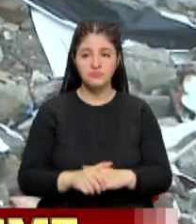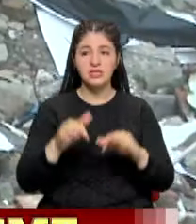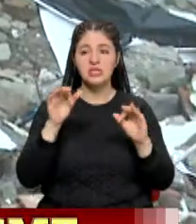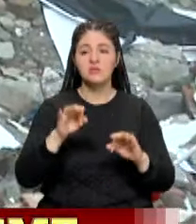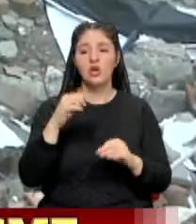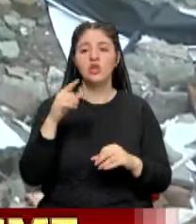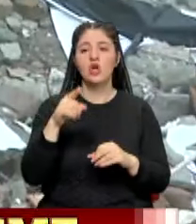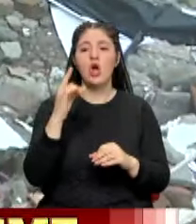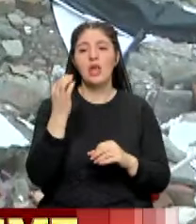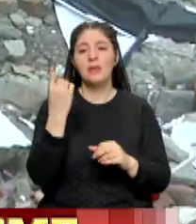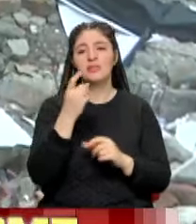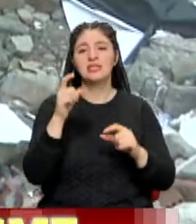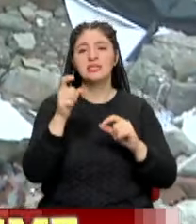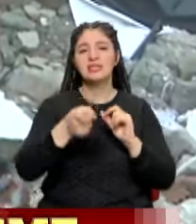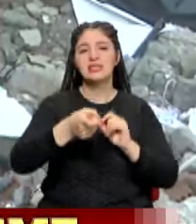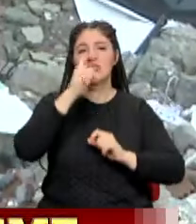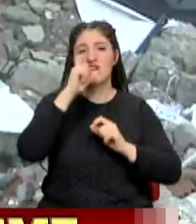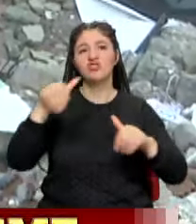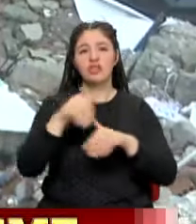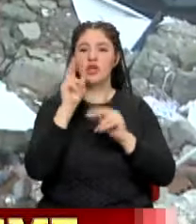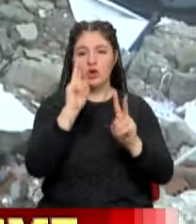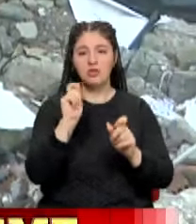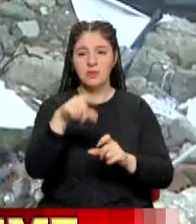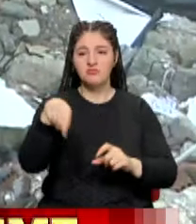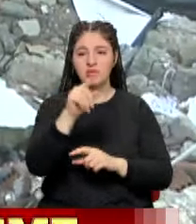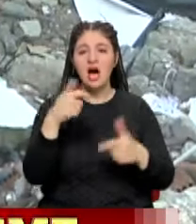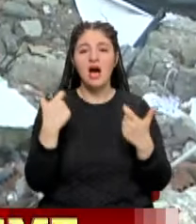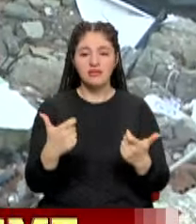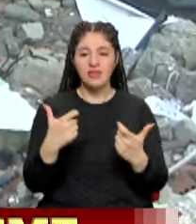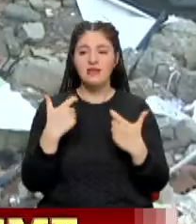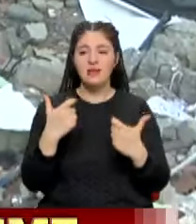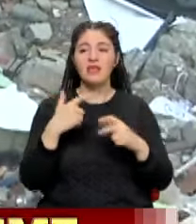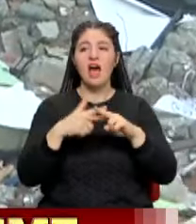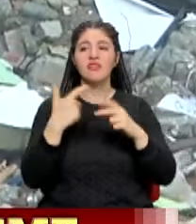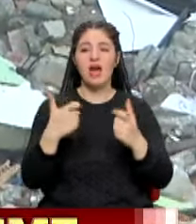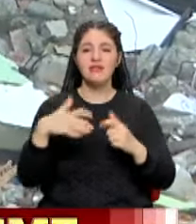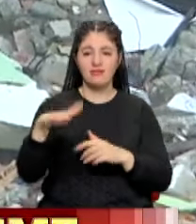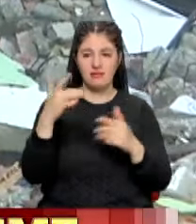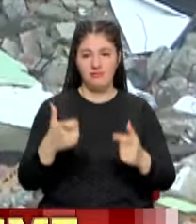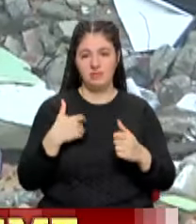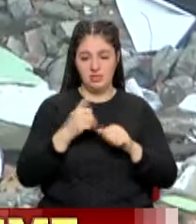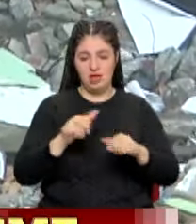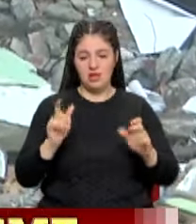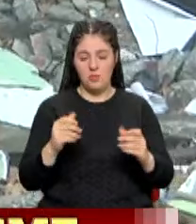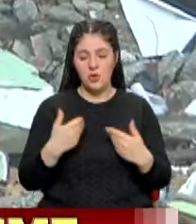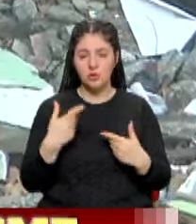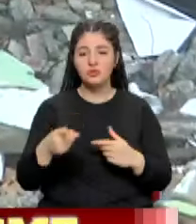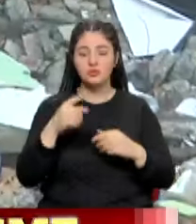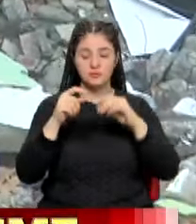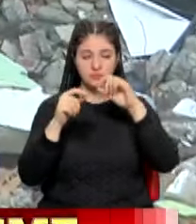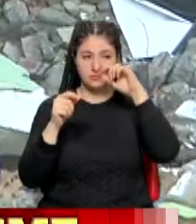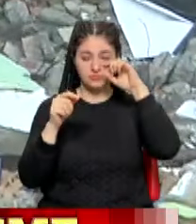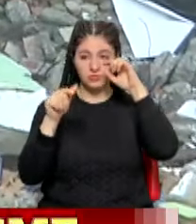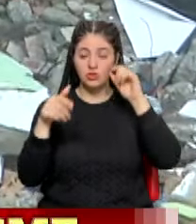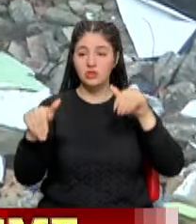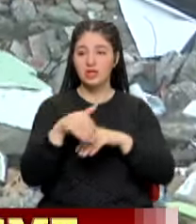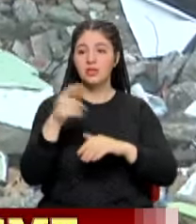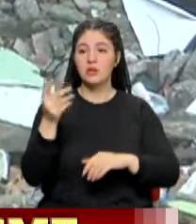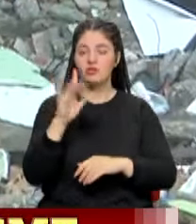Şimdi şöyle bir Saray Caddesi'ni gösterelim sizlere. Hatay'dan, Hatay Antakya'dan yayınımızı gerçekleştiriyoruz. Bu caddede